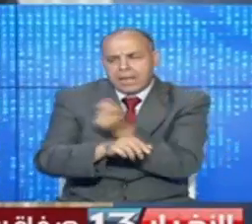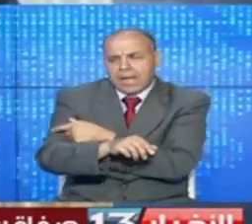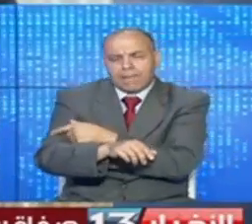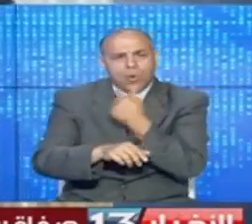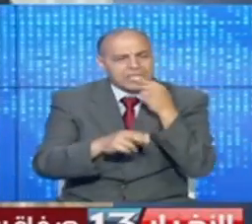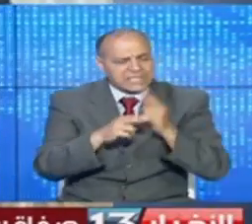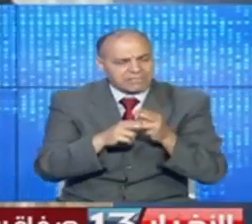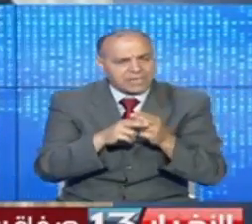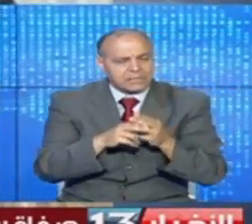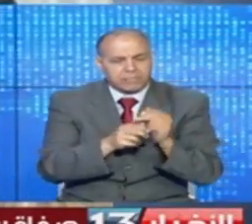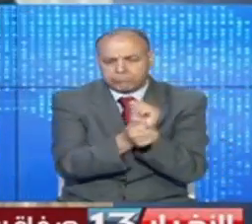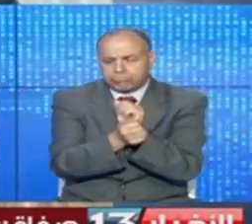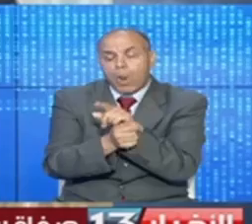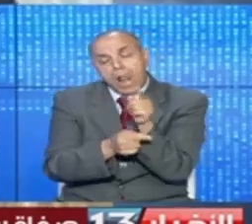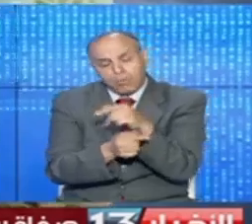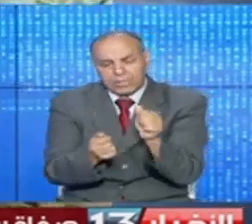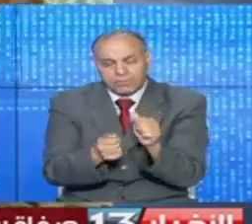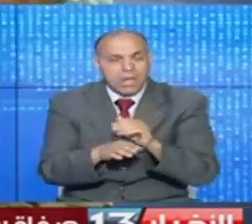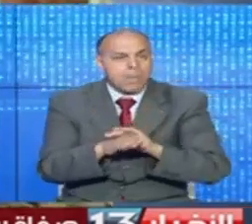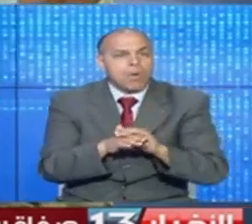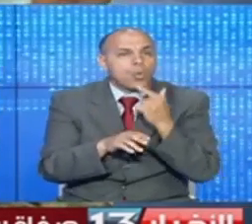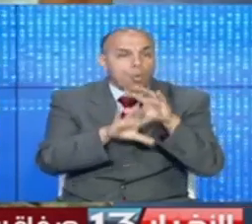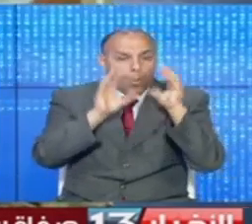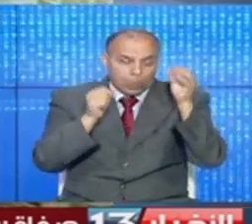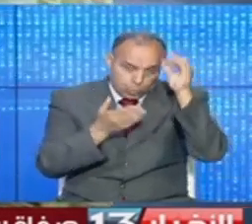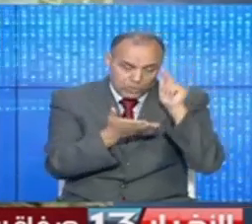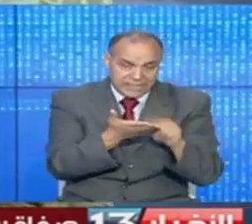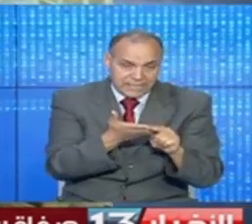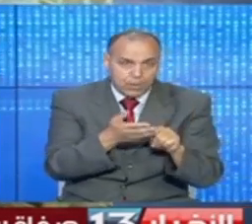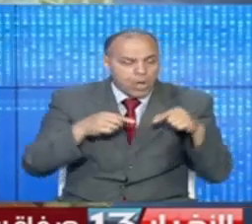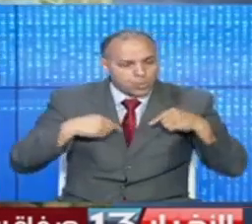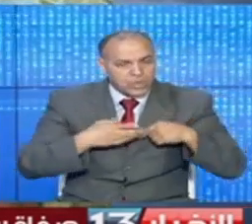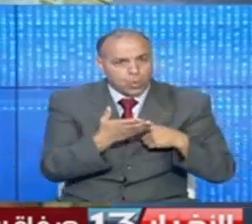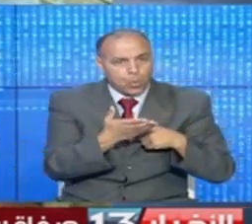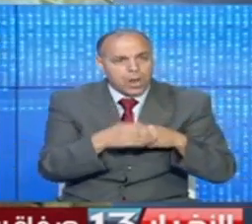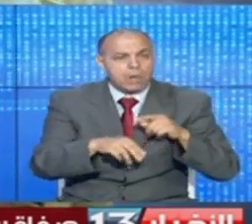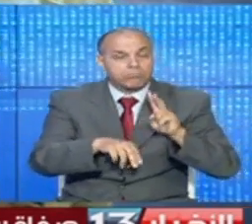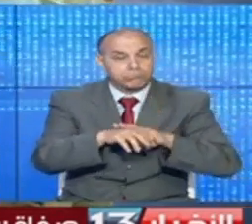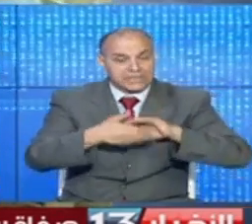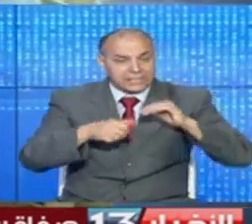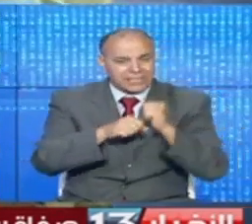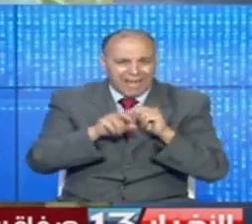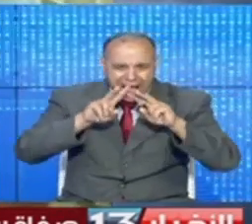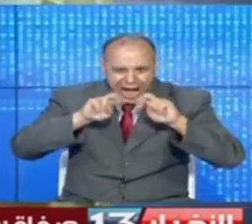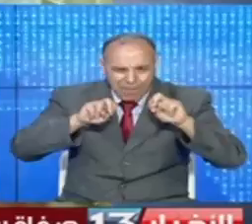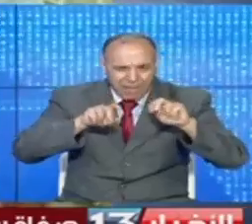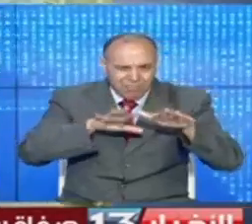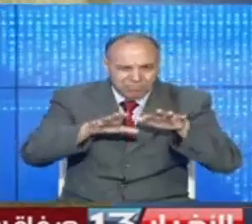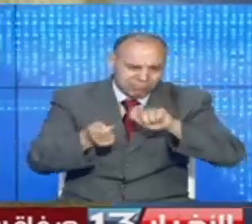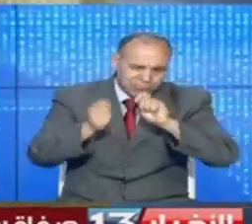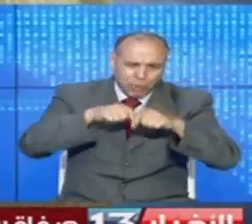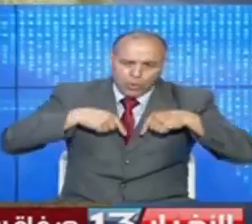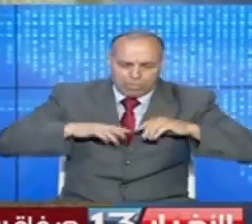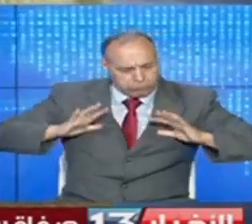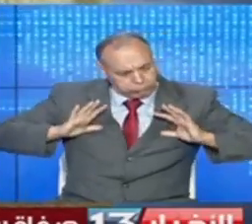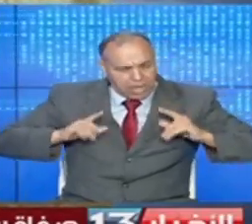الصحة بصفاقس الموقوفين. وفي علاقة بالشأن العام بالبلاد والأداء الحكومي، أوضح الطبوبي أن الاتحاد لا يبحث عن إجراء تحوير في